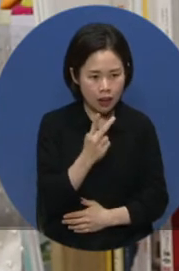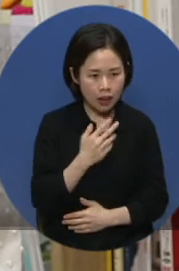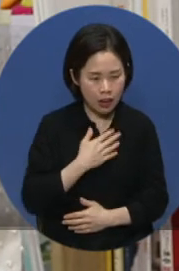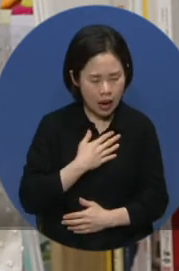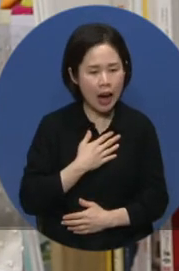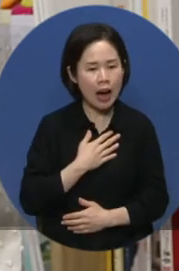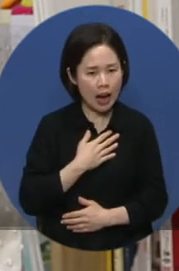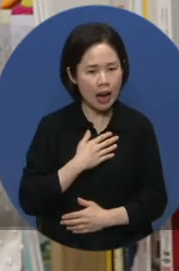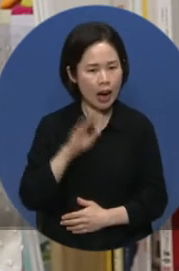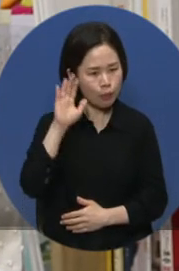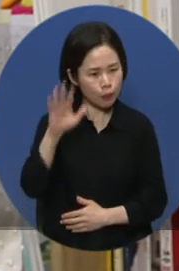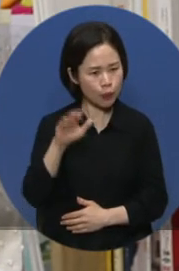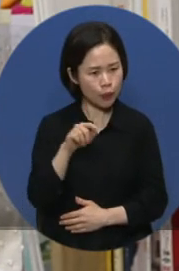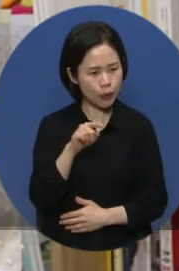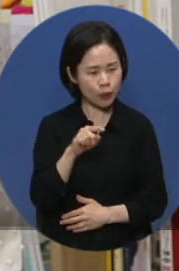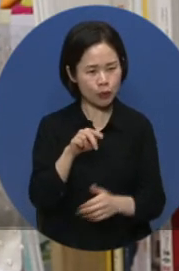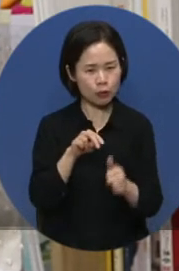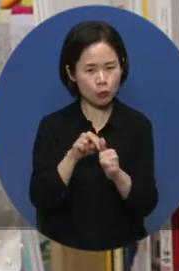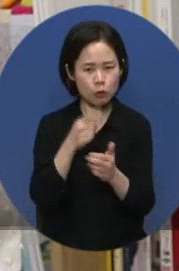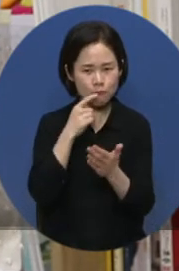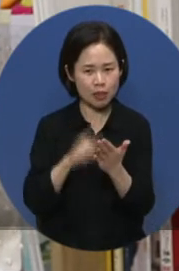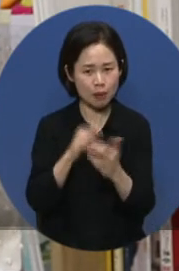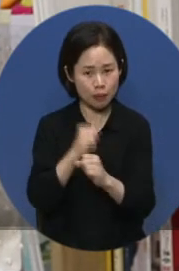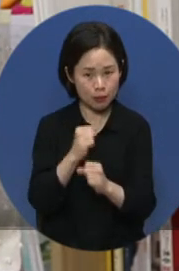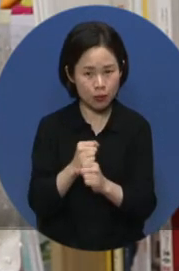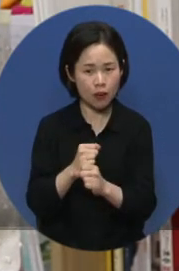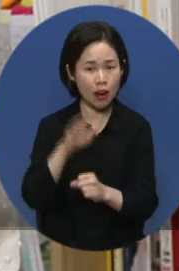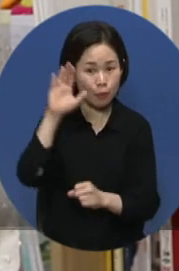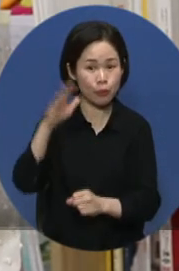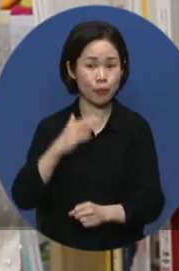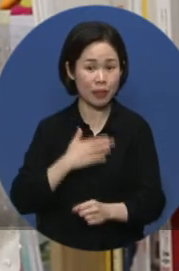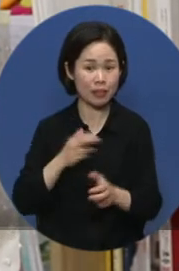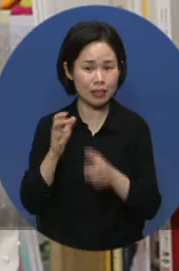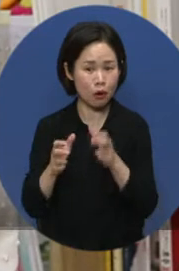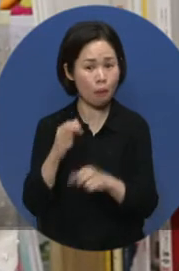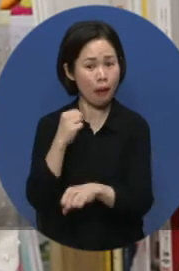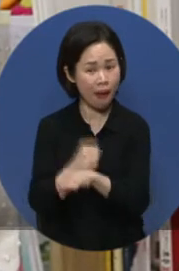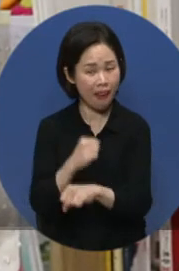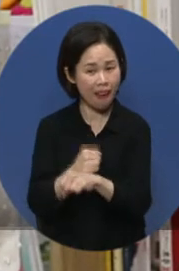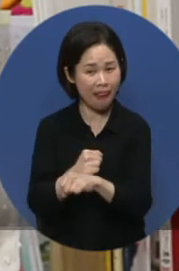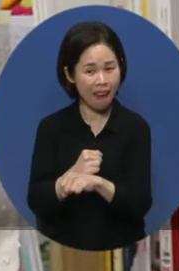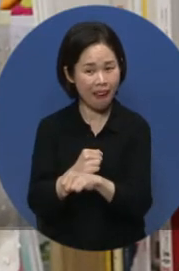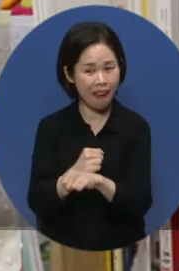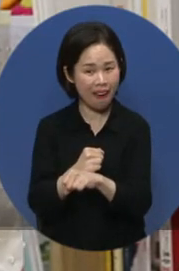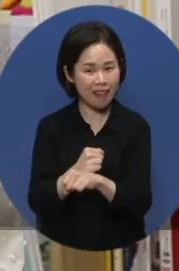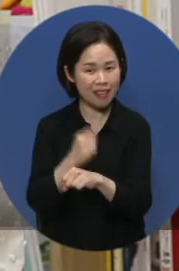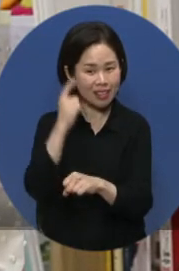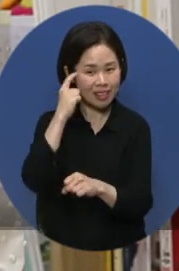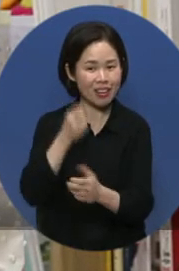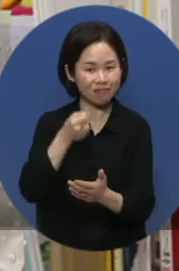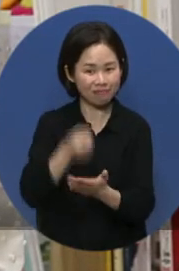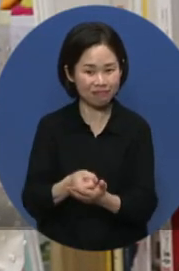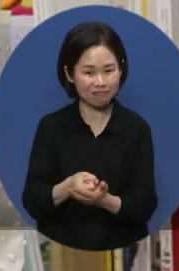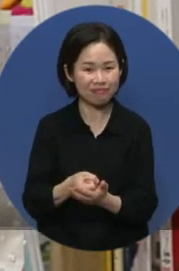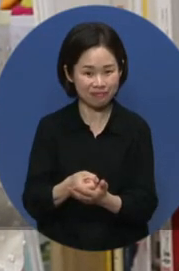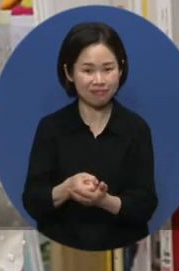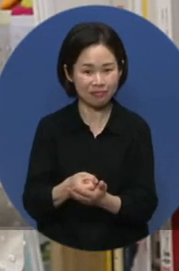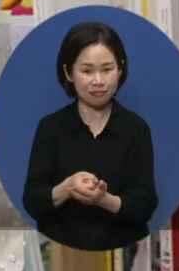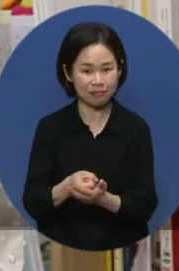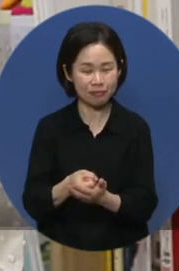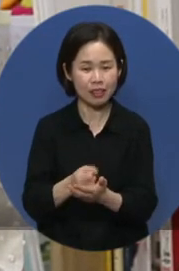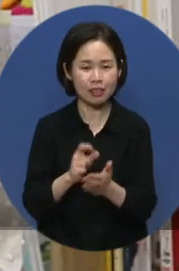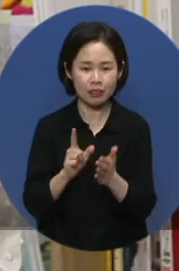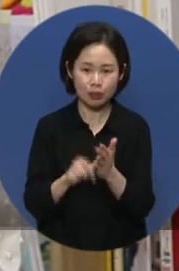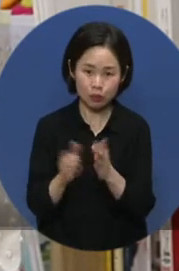앞으로의 일로 한번 해봐야겠다라는 이제 뭐라고 할까요? 운명처럼 그런 순간이 있었고요. 그때 이제